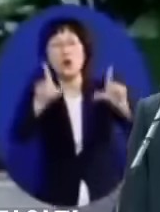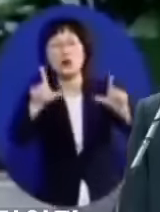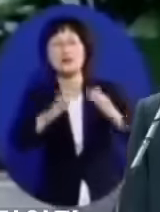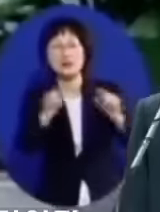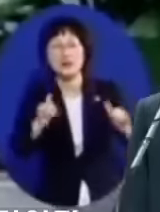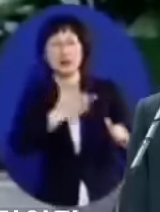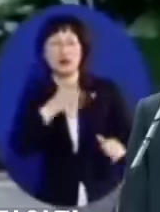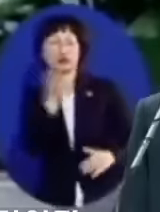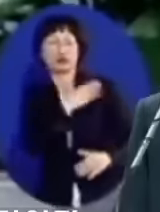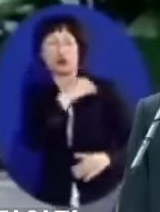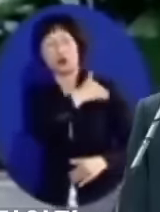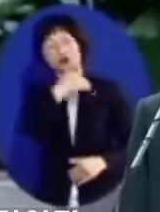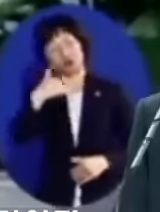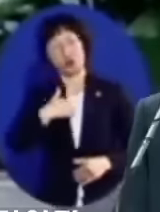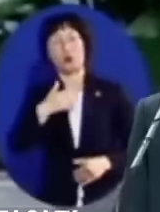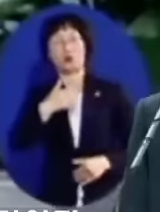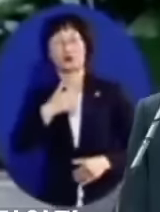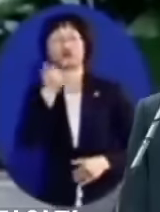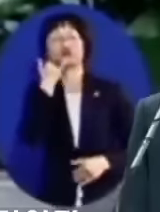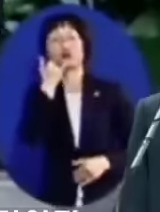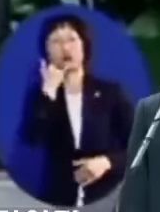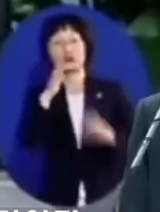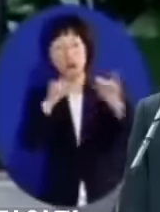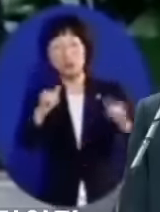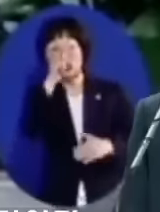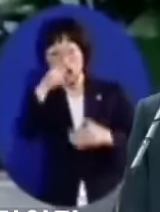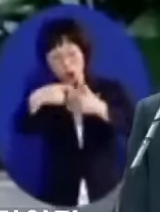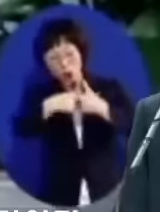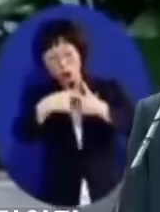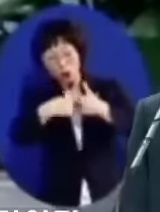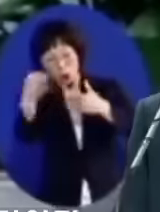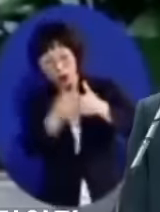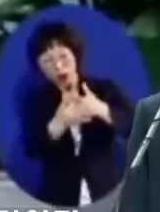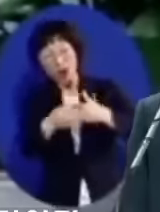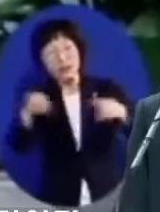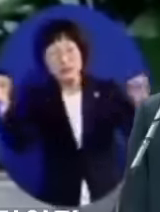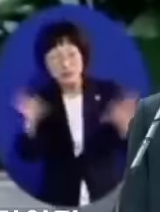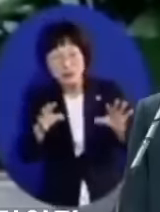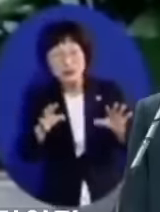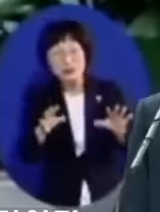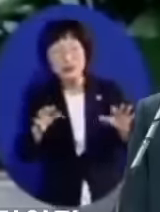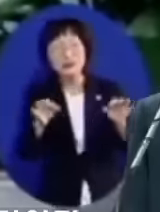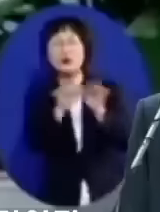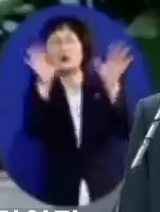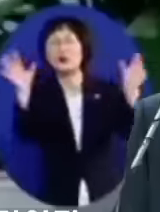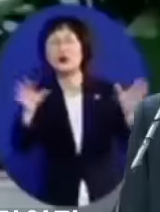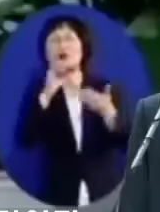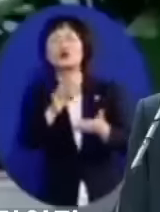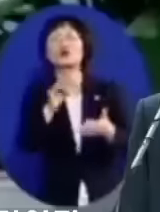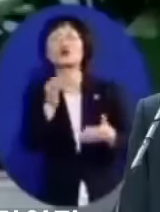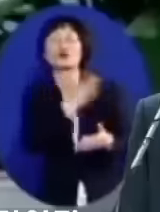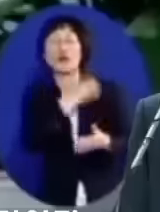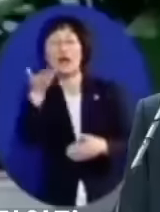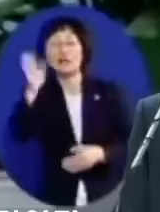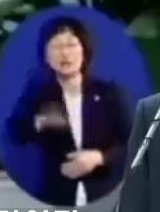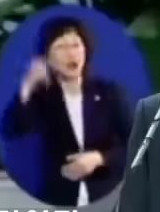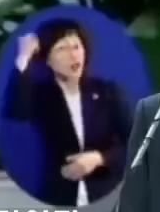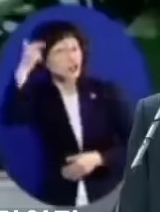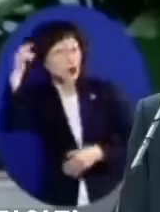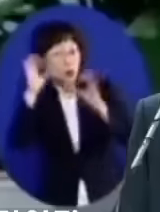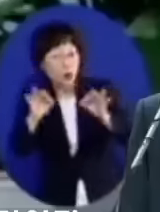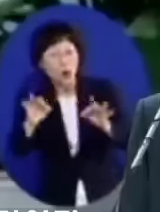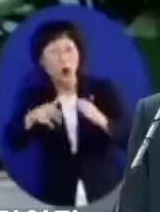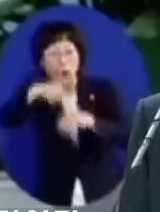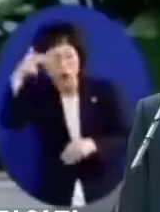내게 부족함이 없다 하는 사람들이 많이 있어도 그것은 겉으로 잠시 있다 사라지는 물질적인 부자요. 영으로는 헐벗고 가난하고